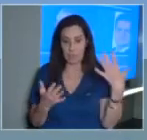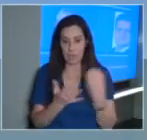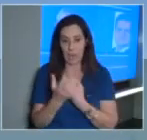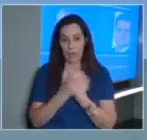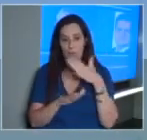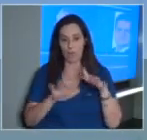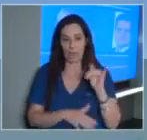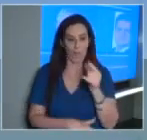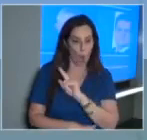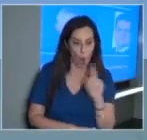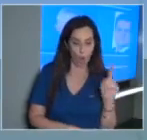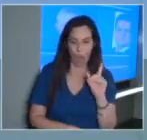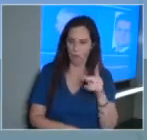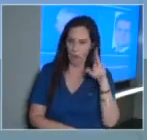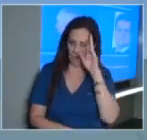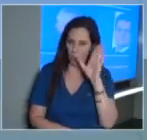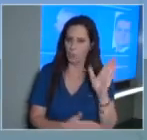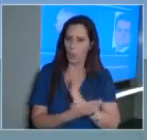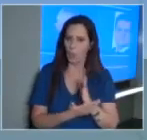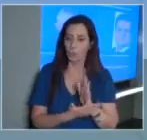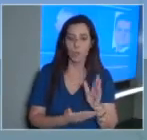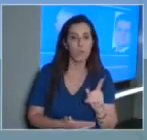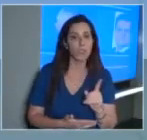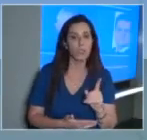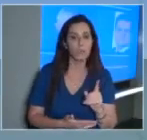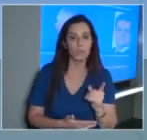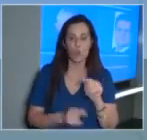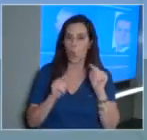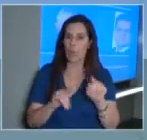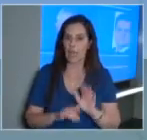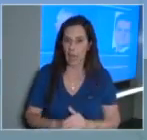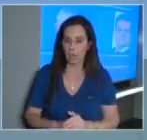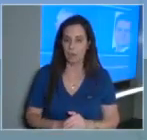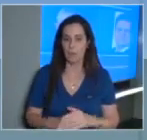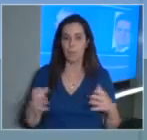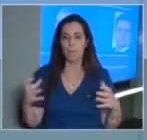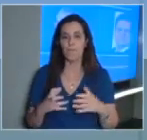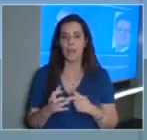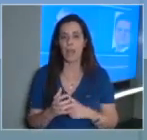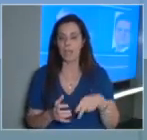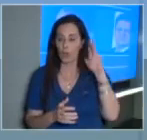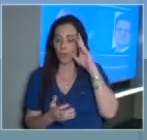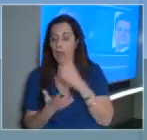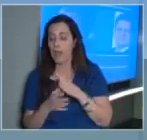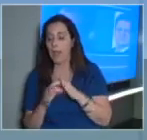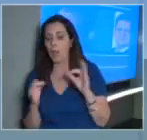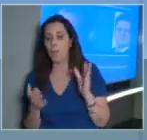בידו להרכיב ממשלה. אבל בליכוד נערכים לאפשרות שבכלל לא נגיע לשם. במפלגת השלטון כבר החלו בהכנת הצעת